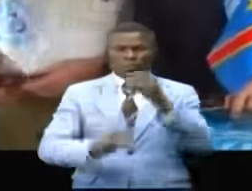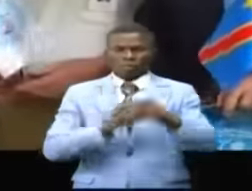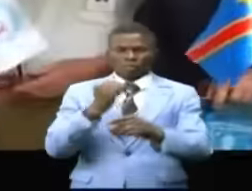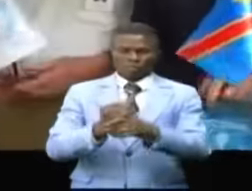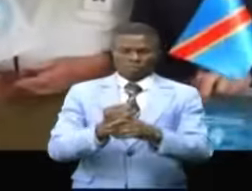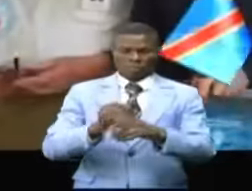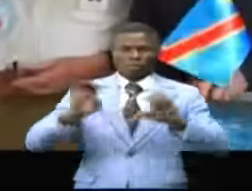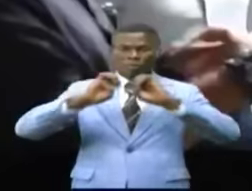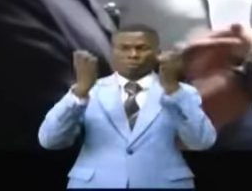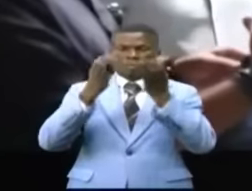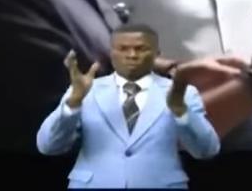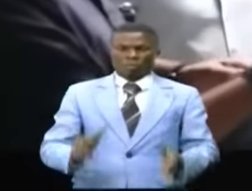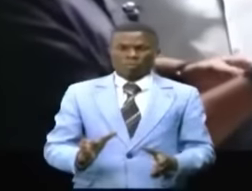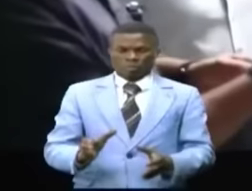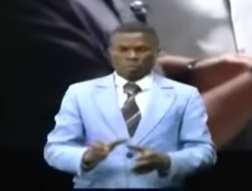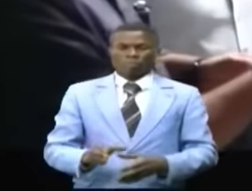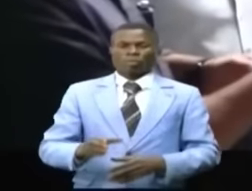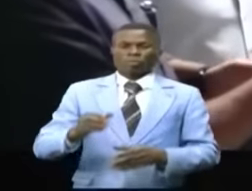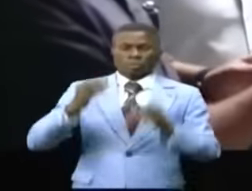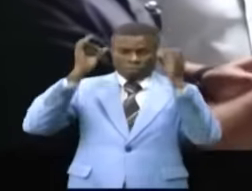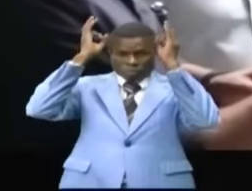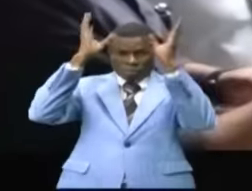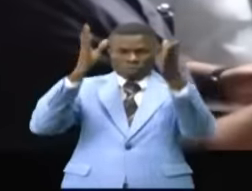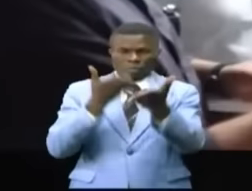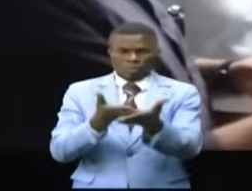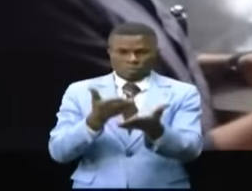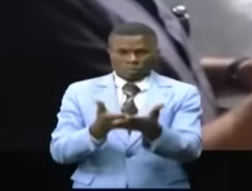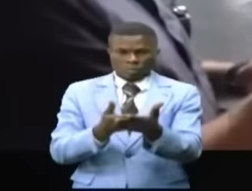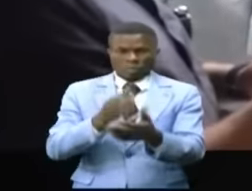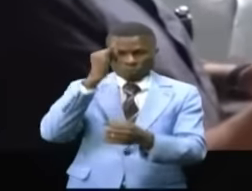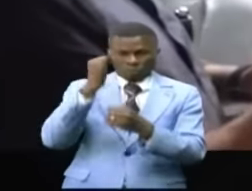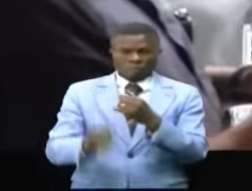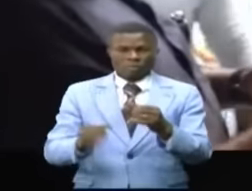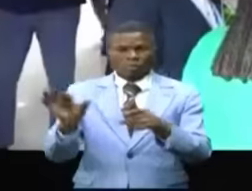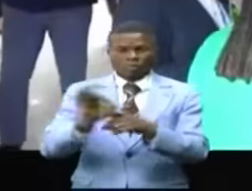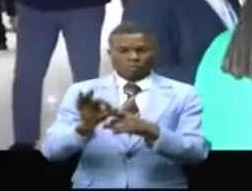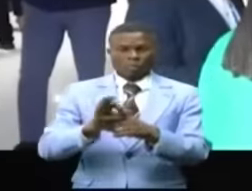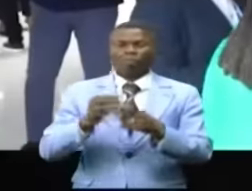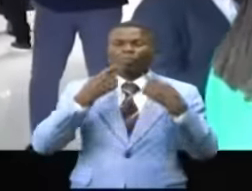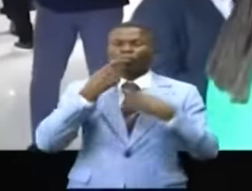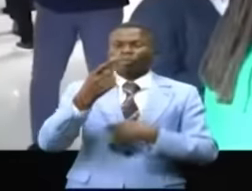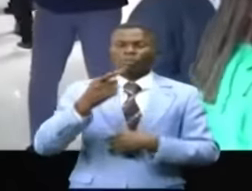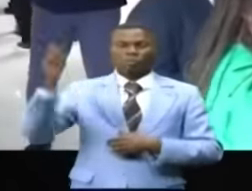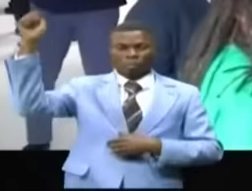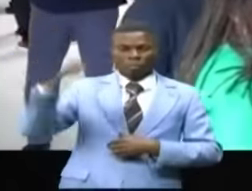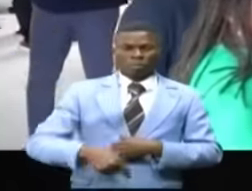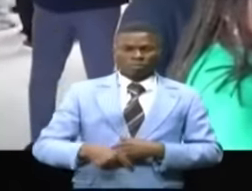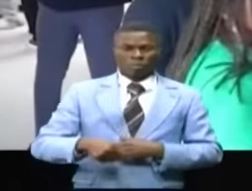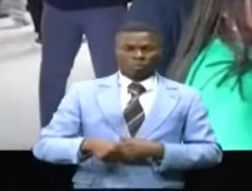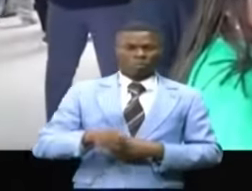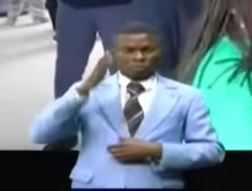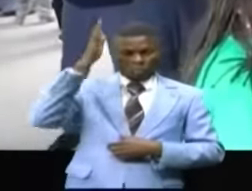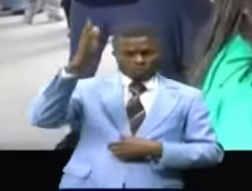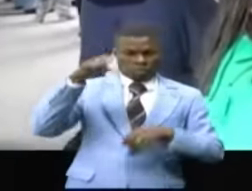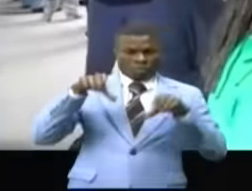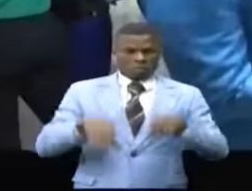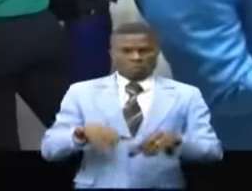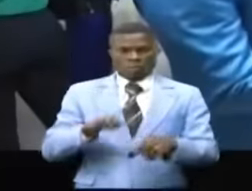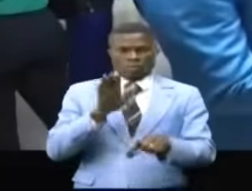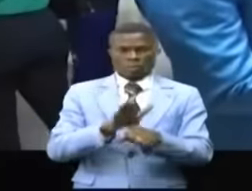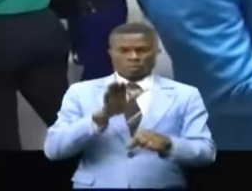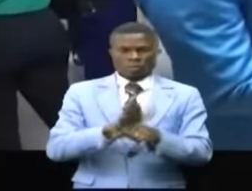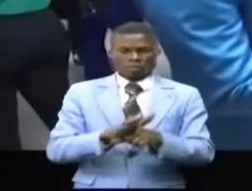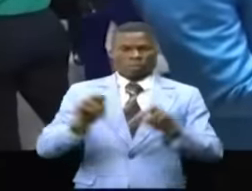des entrepreneurs de Goiânia, a, à l'issue de la séance, annoncé la venue prochaine en RDC d'une